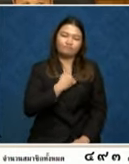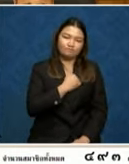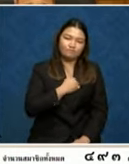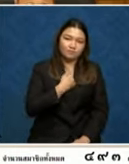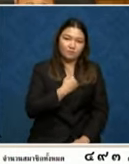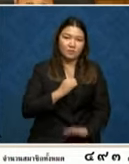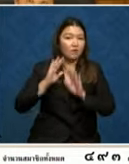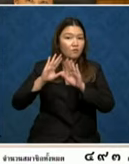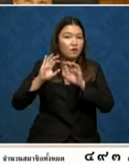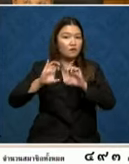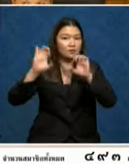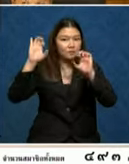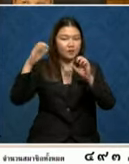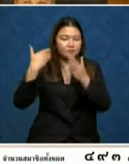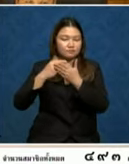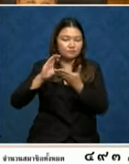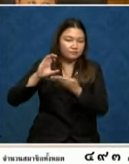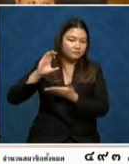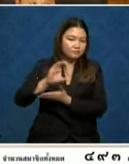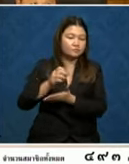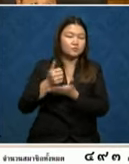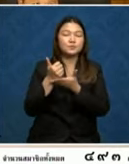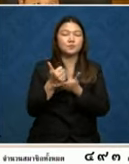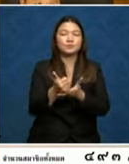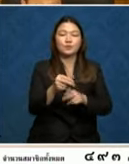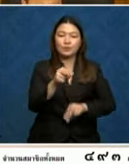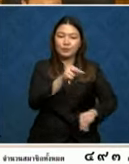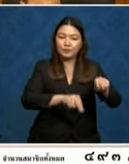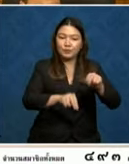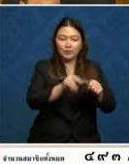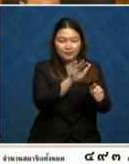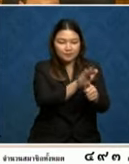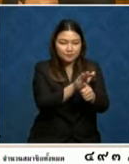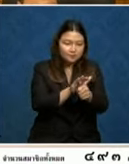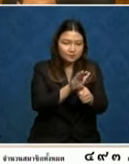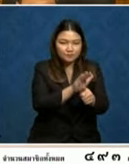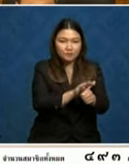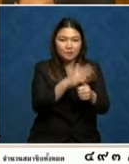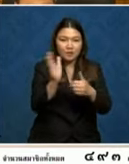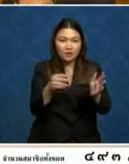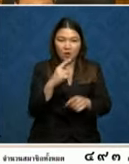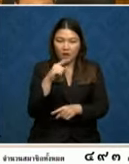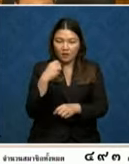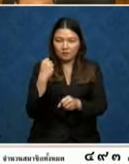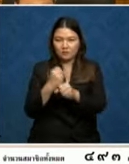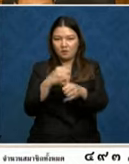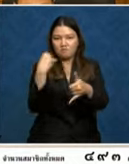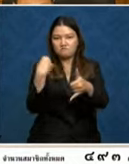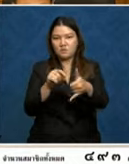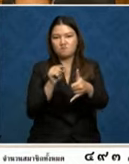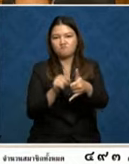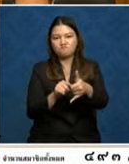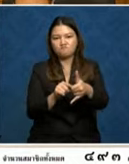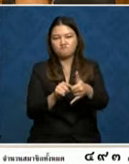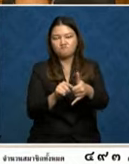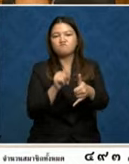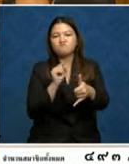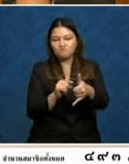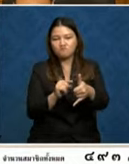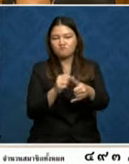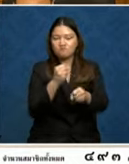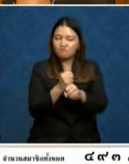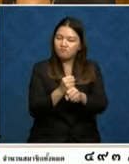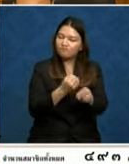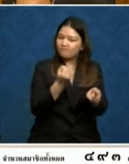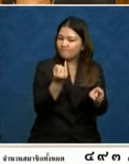้เยี่วยาะกดูแล แล้วก็เอาผิดผู้ที่บกพร่อง